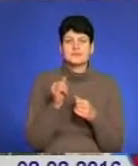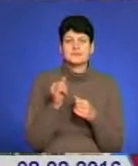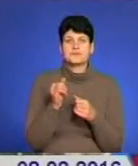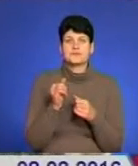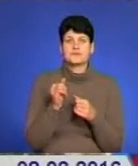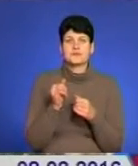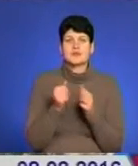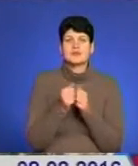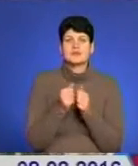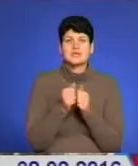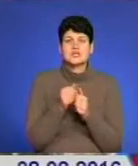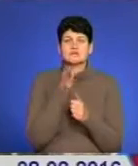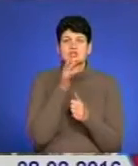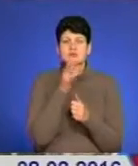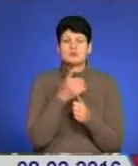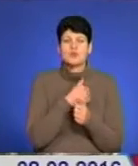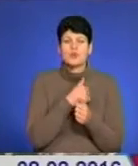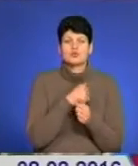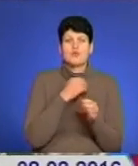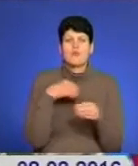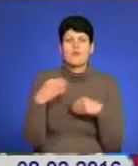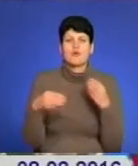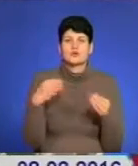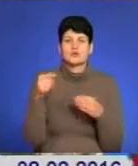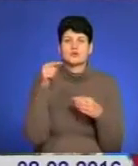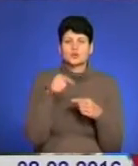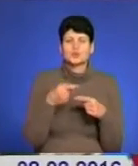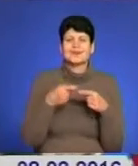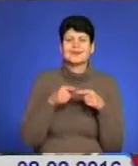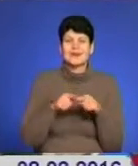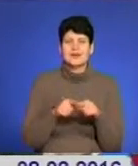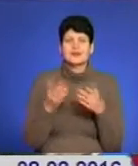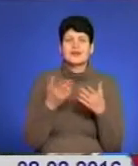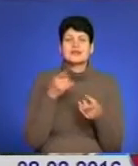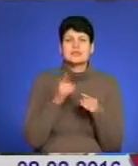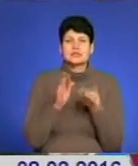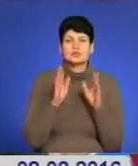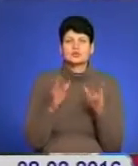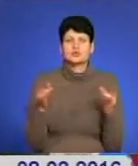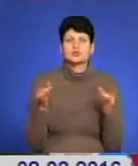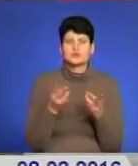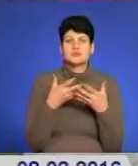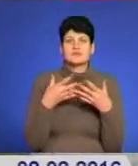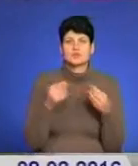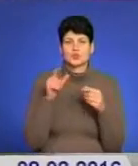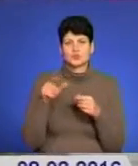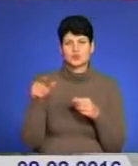кажу, ближчим часом хочемо пороздавати вже ту техніку, яка дійсно буде потрібна вже навесні людям.